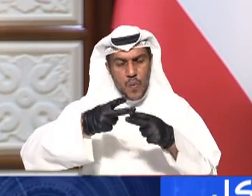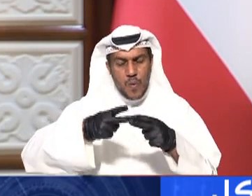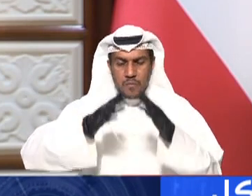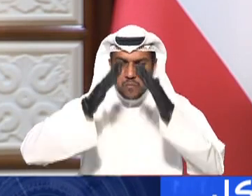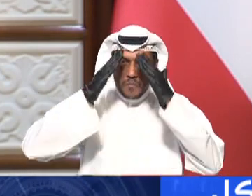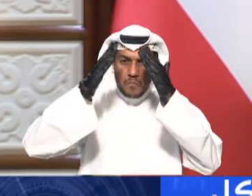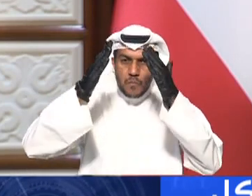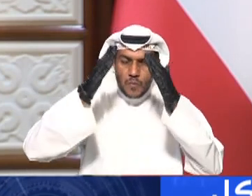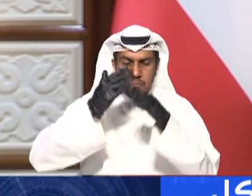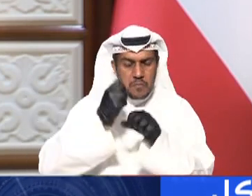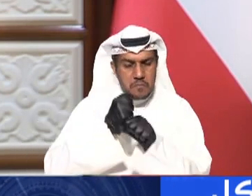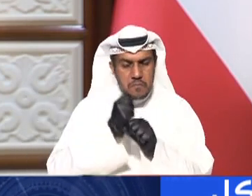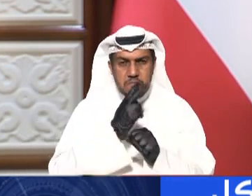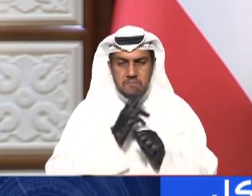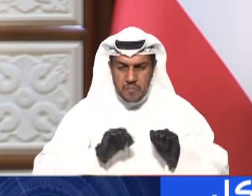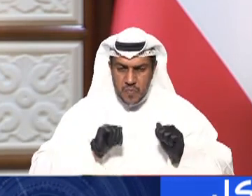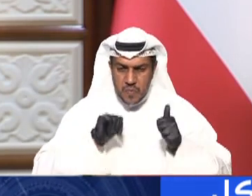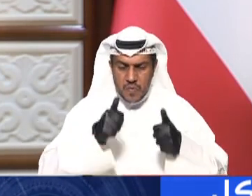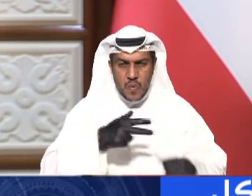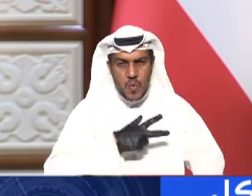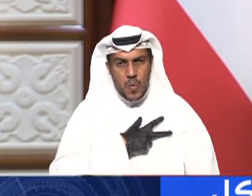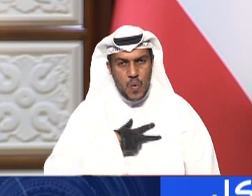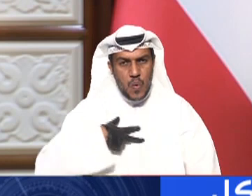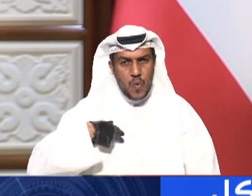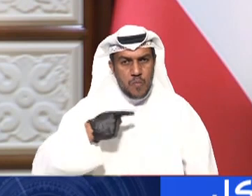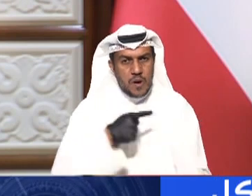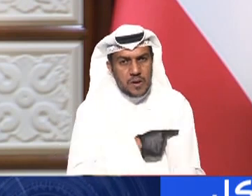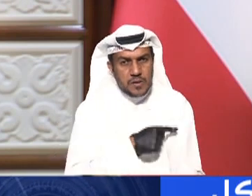التزامهم بالإرشادات الصحية والالتزام